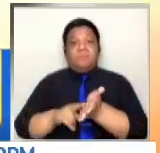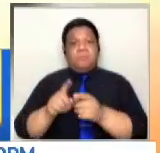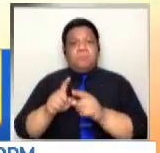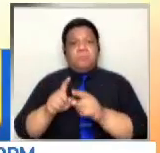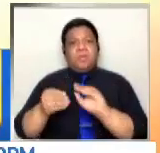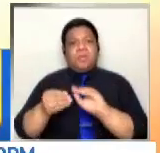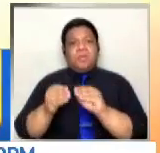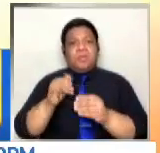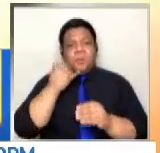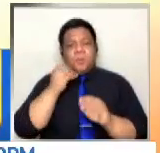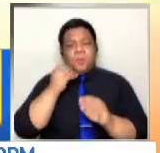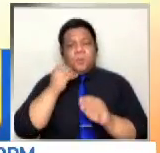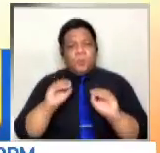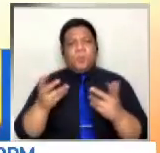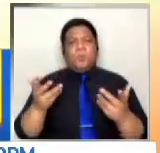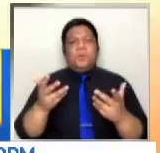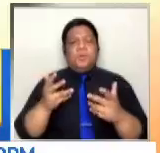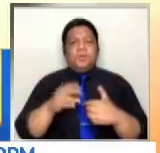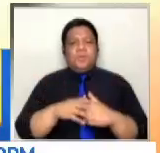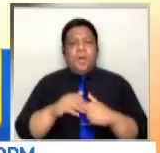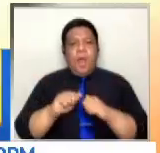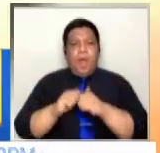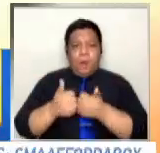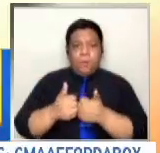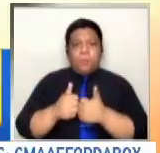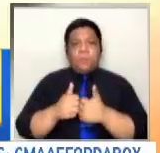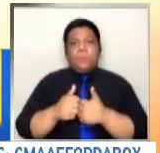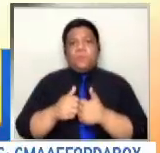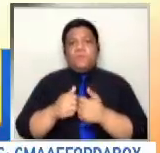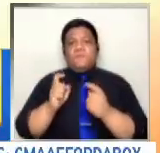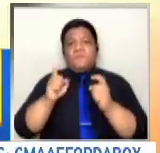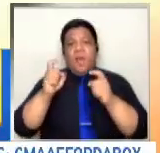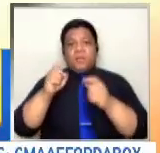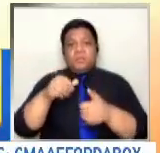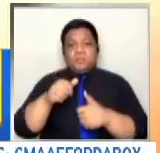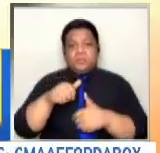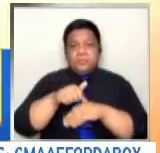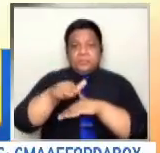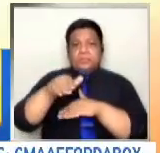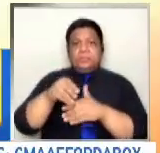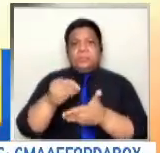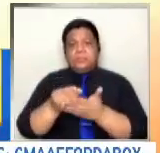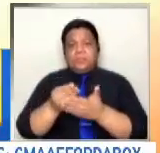So, in terms of how to get there immediately, mas maganda yung